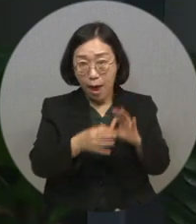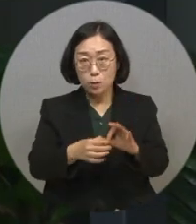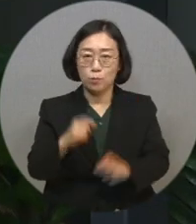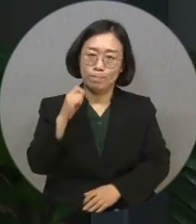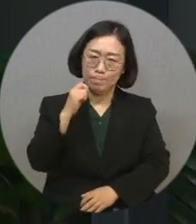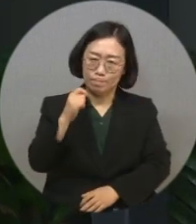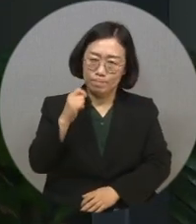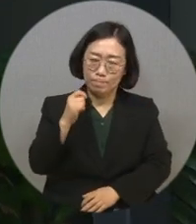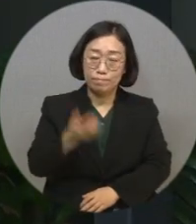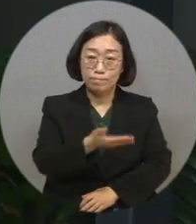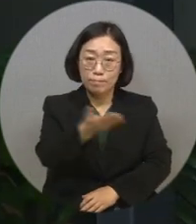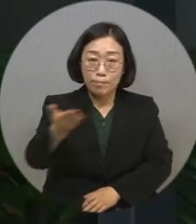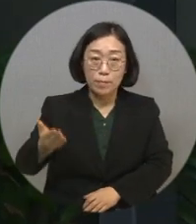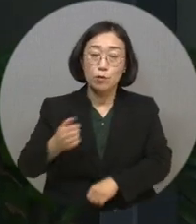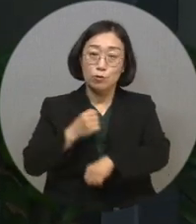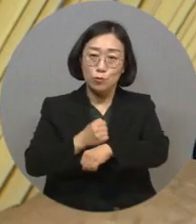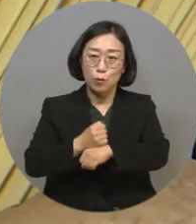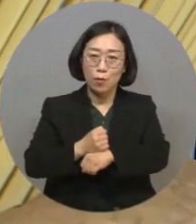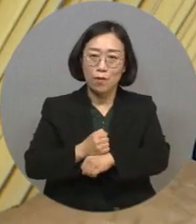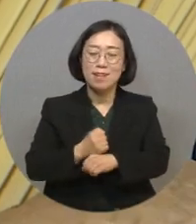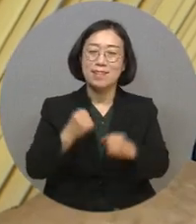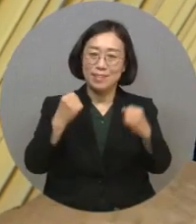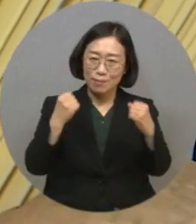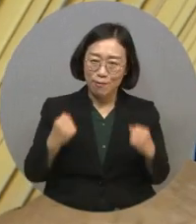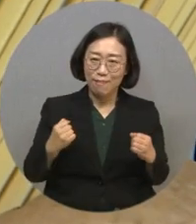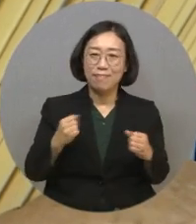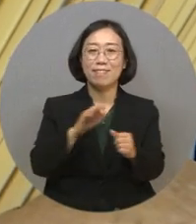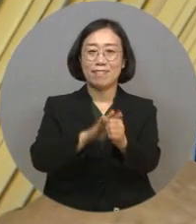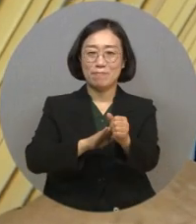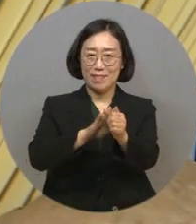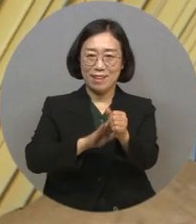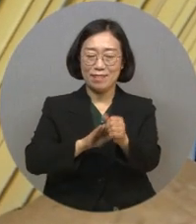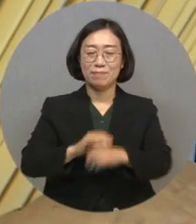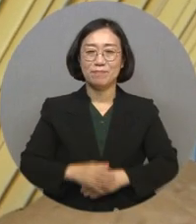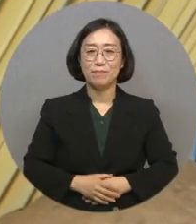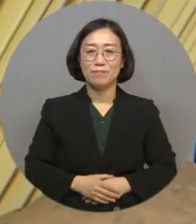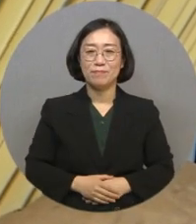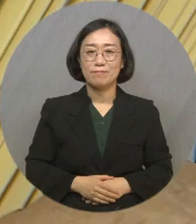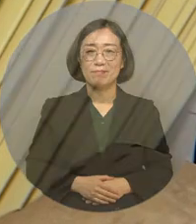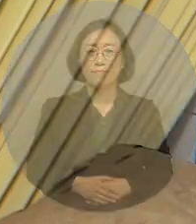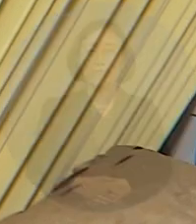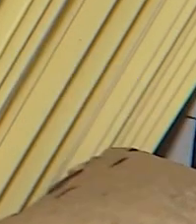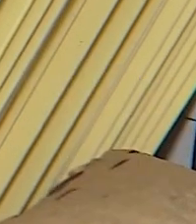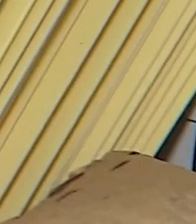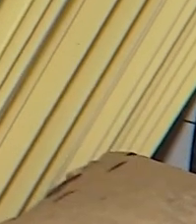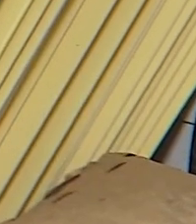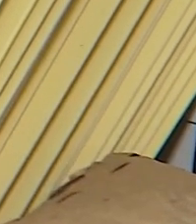학습자들의 빛나는 오늘을 응원합니다. 복지TV 뉴스 김은별입니다.